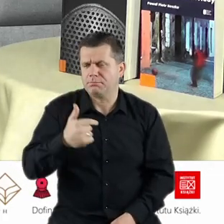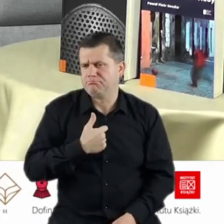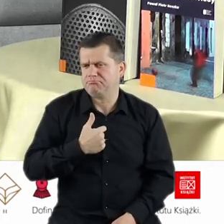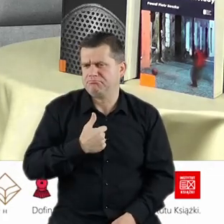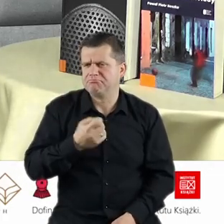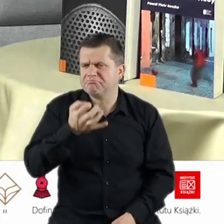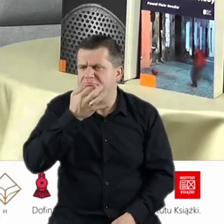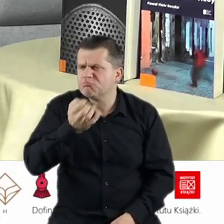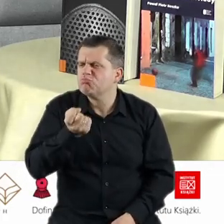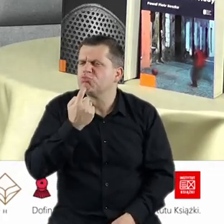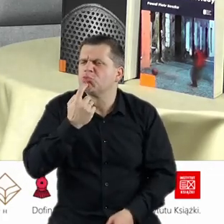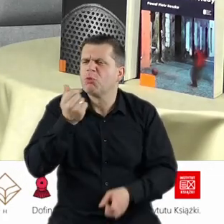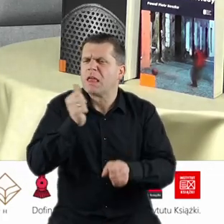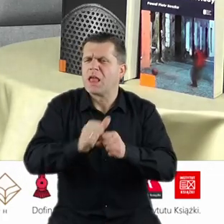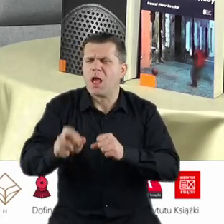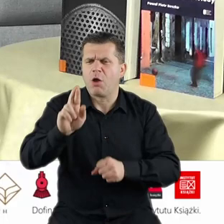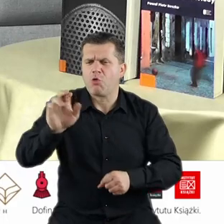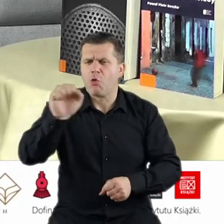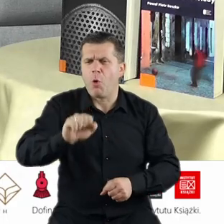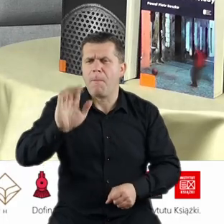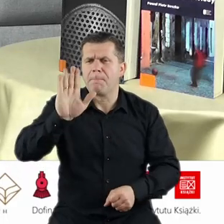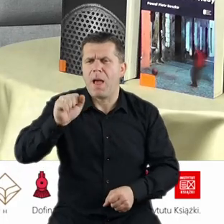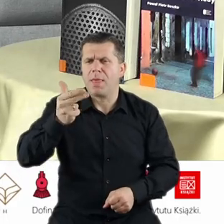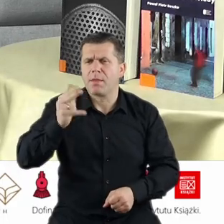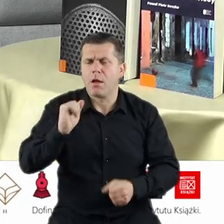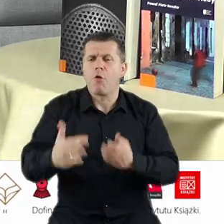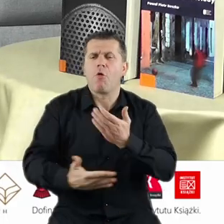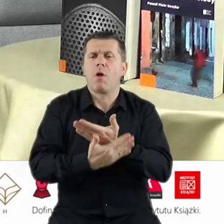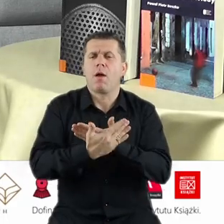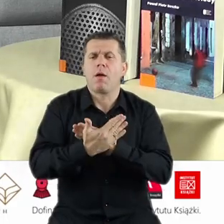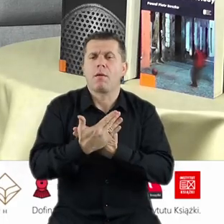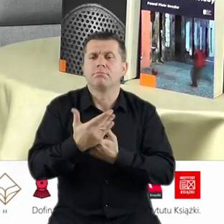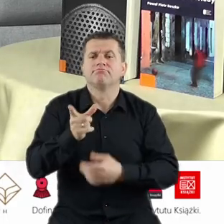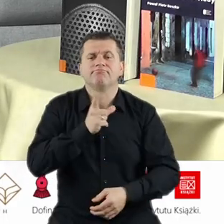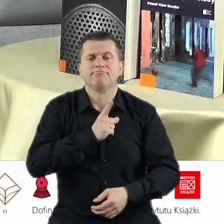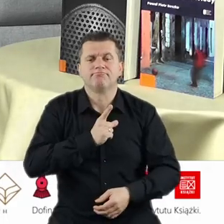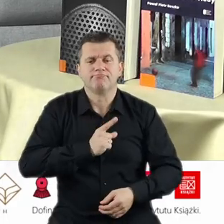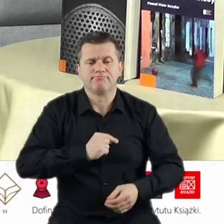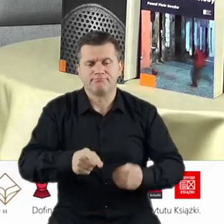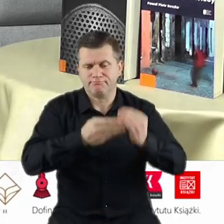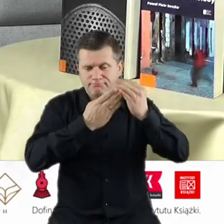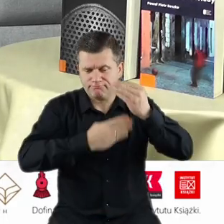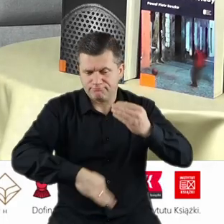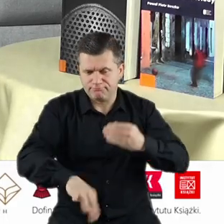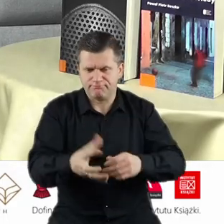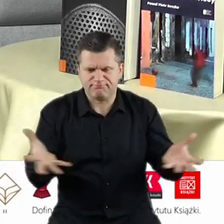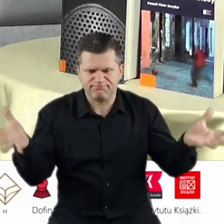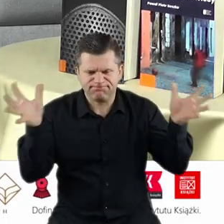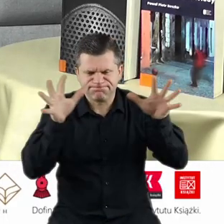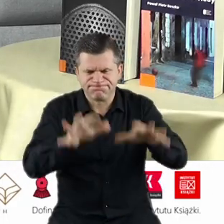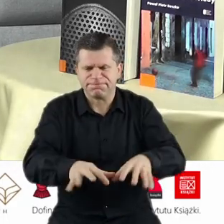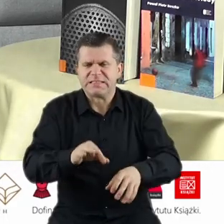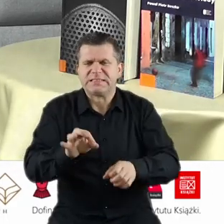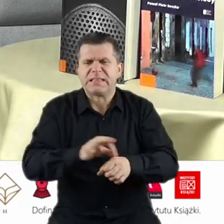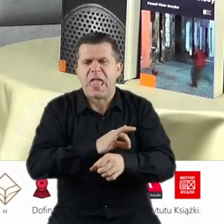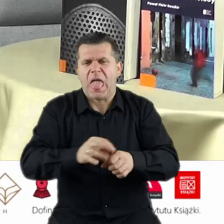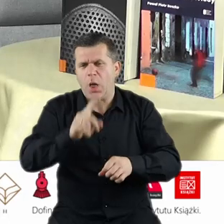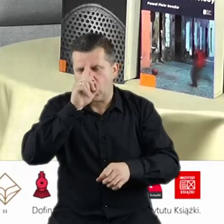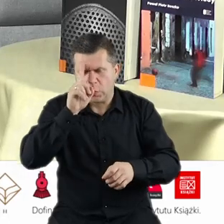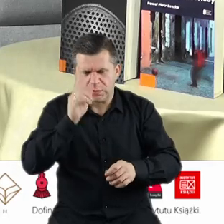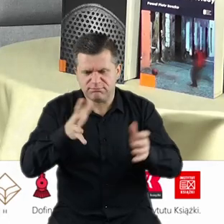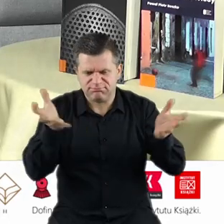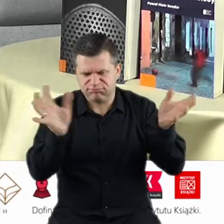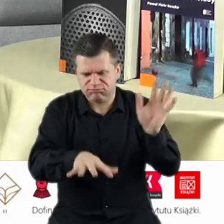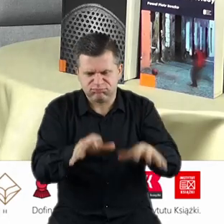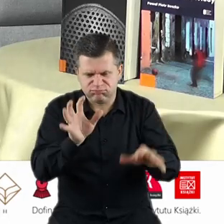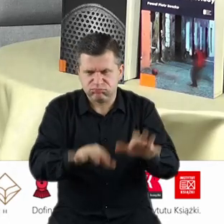No. Więc ja dopytywałem o tą rąbankę, co to jest rąbanka? No, okazało się, że to były doły, gdzie były całe ciała, nie zdołano